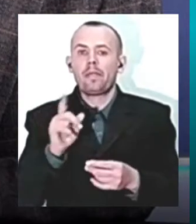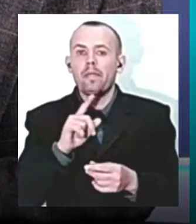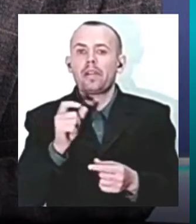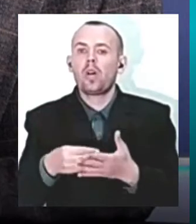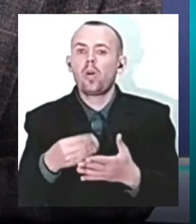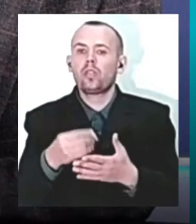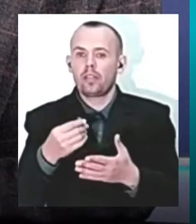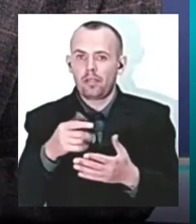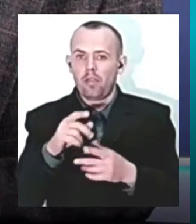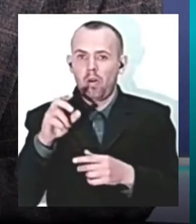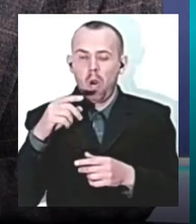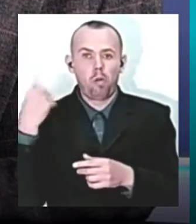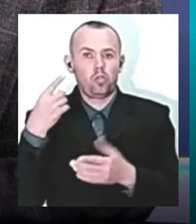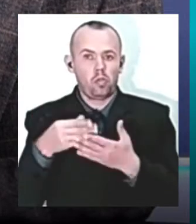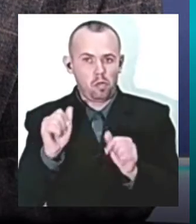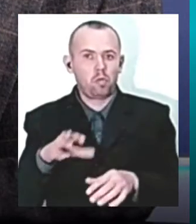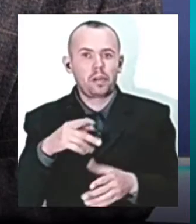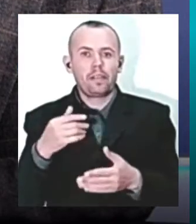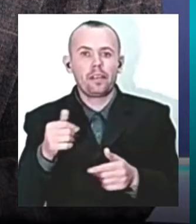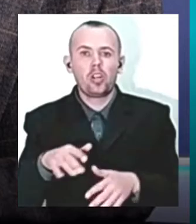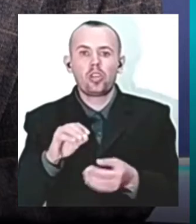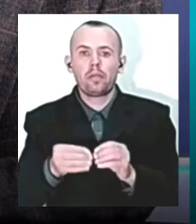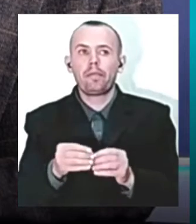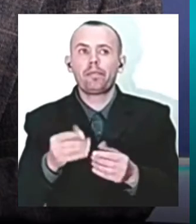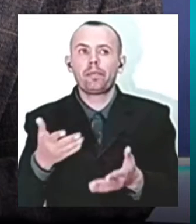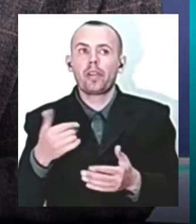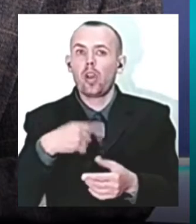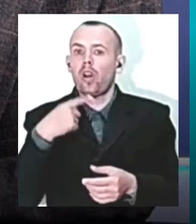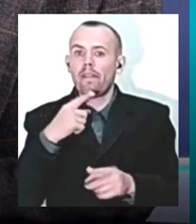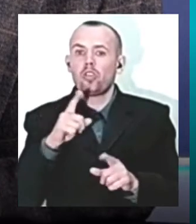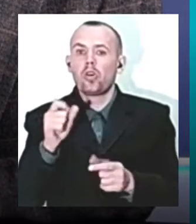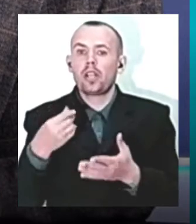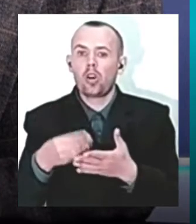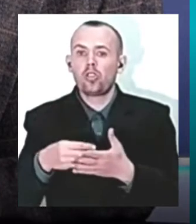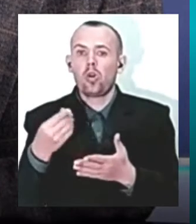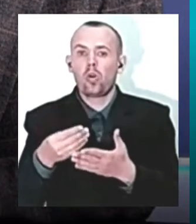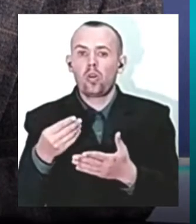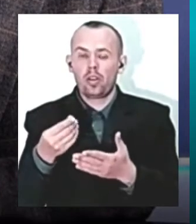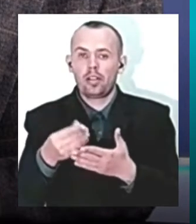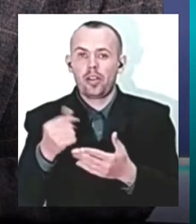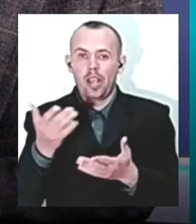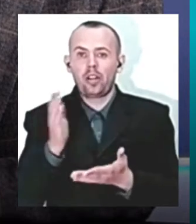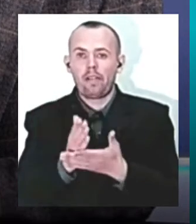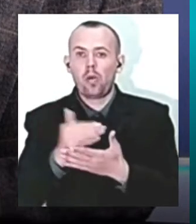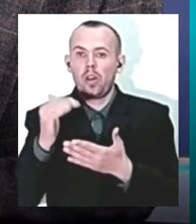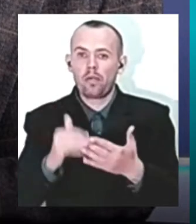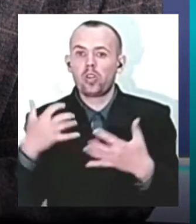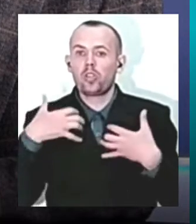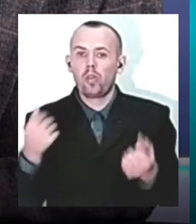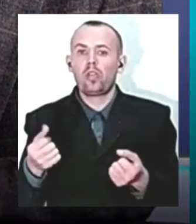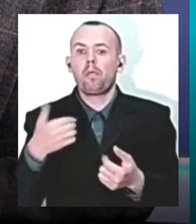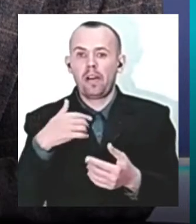можна було вирішити це питання? Я ж говорю, що за рахунок коштів, які були наявні в програмі здоров'я, ми встановили